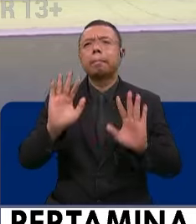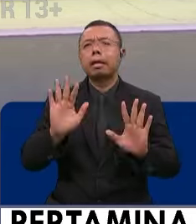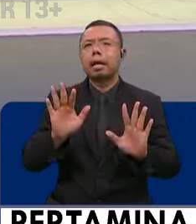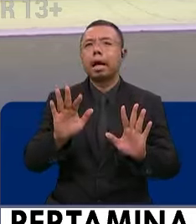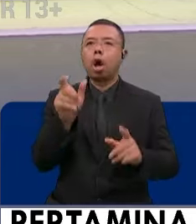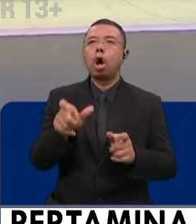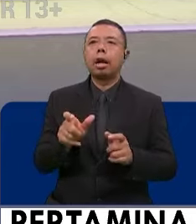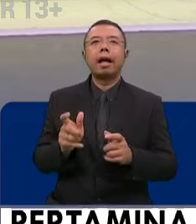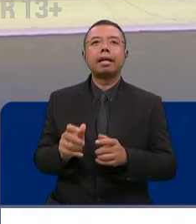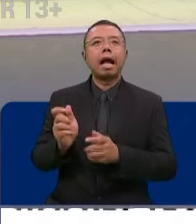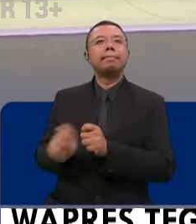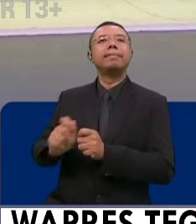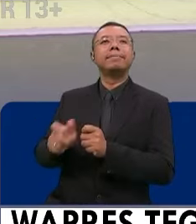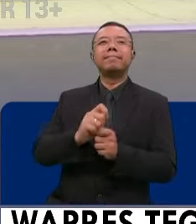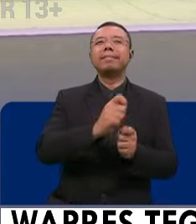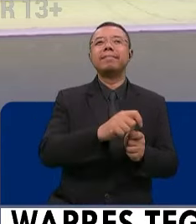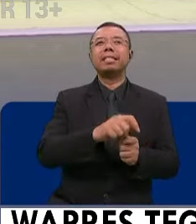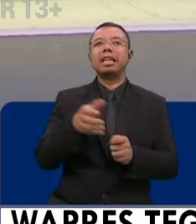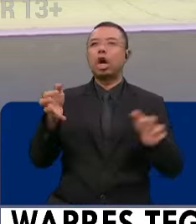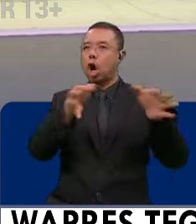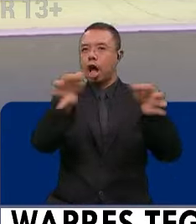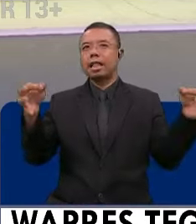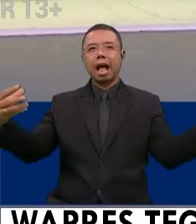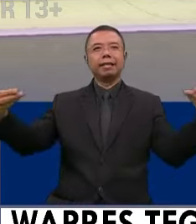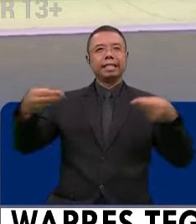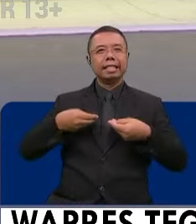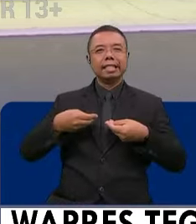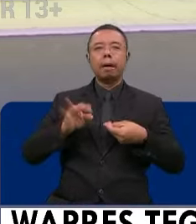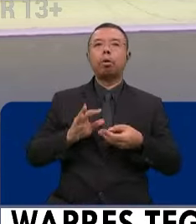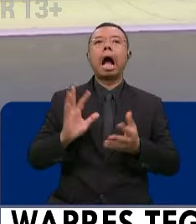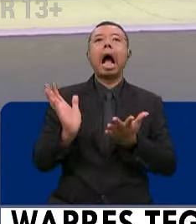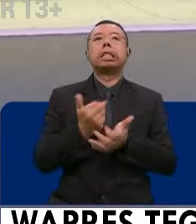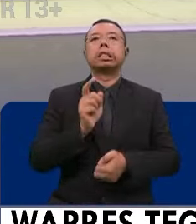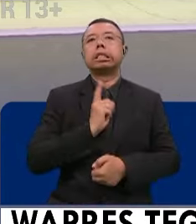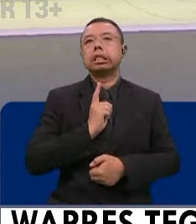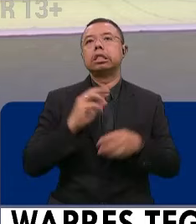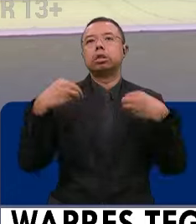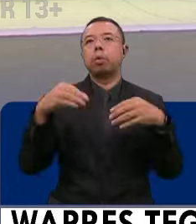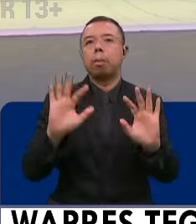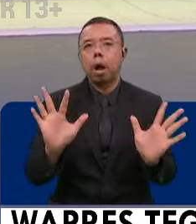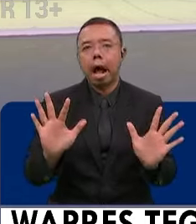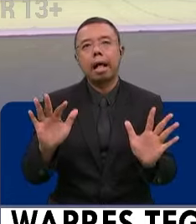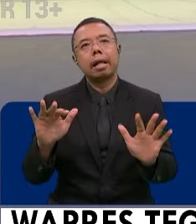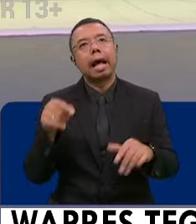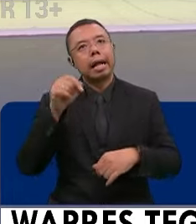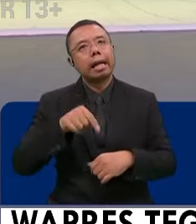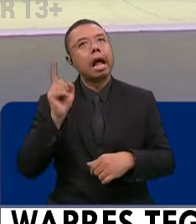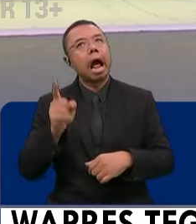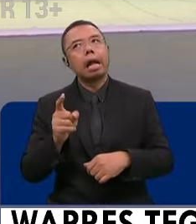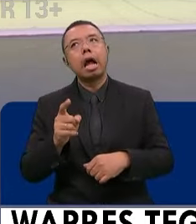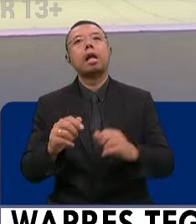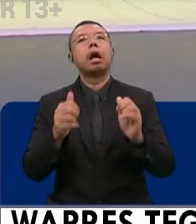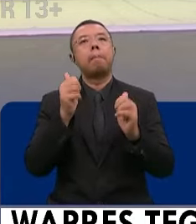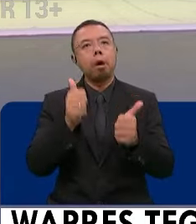konsumen seperti kata Pak Rofiq, bukan produsen, dan saat ini kan memang diuntungkan dengan masuk masa panen ya Pak